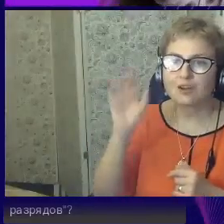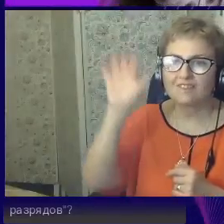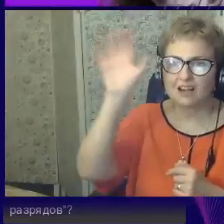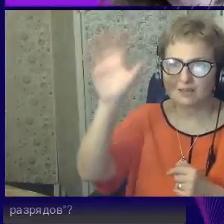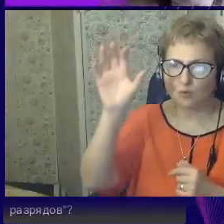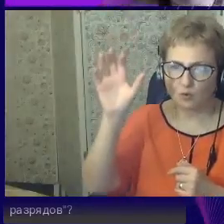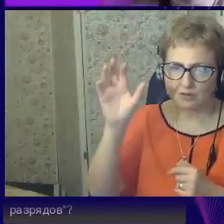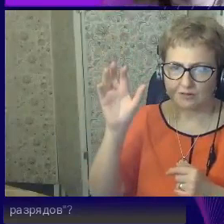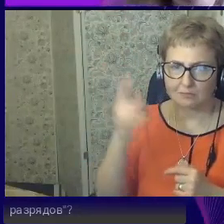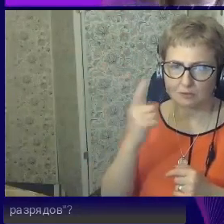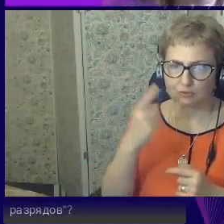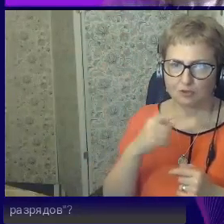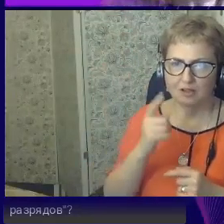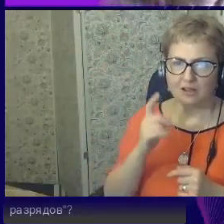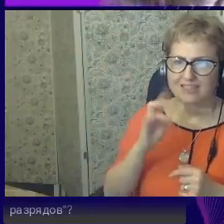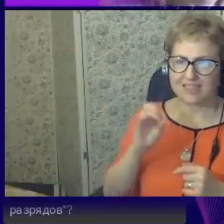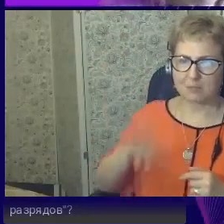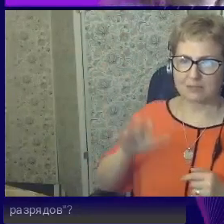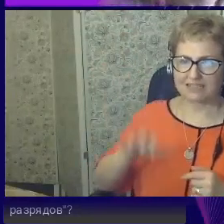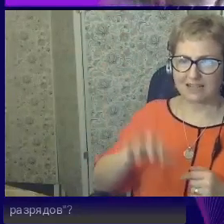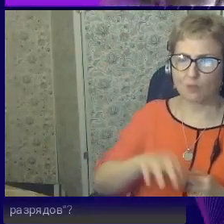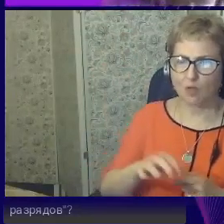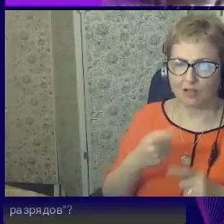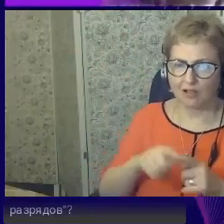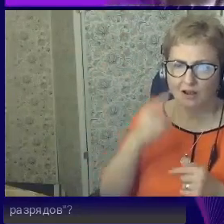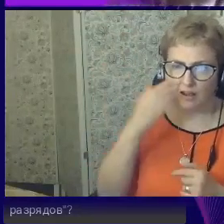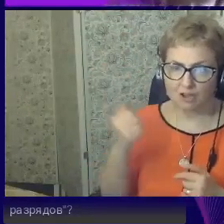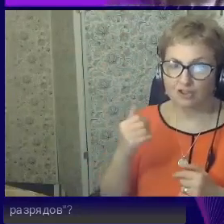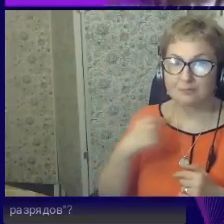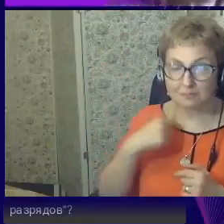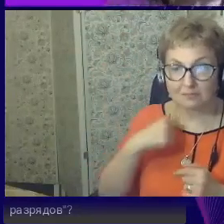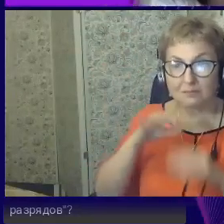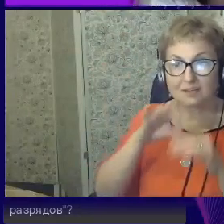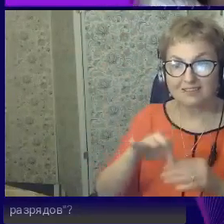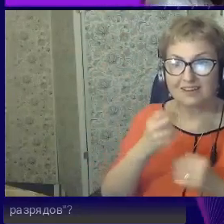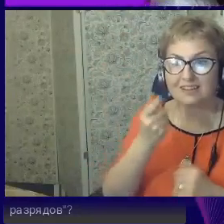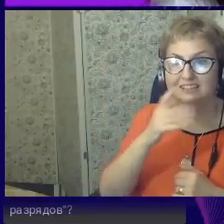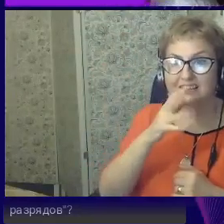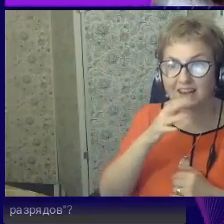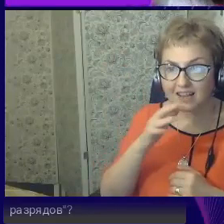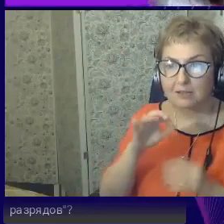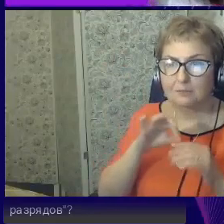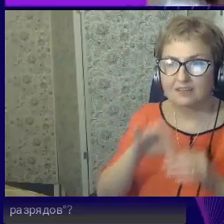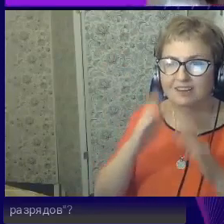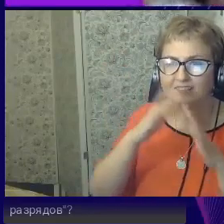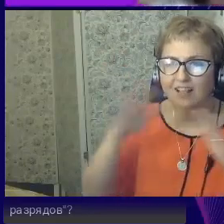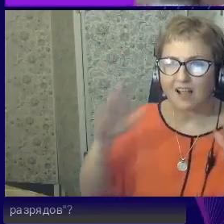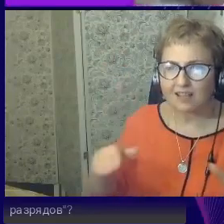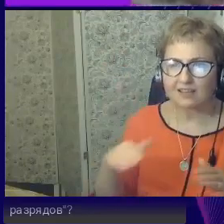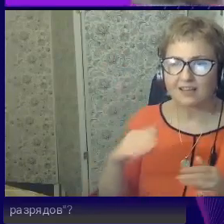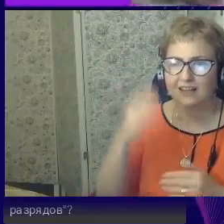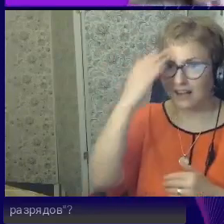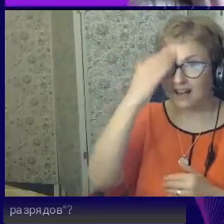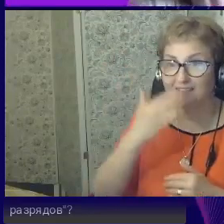баскетбол? Баскетбол же легче. Вот. Но мы провели уже несколько лет в лагерях, в